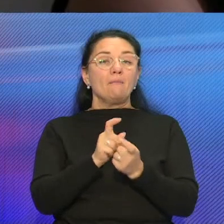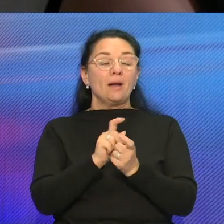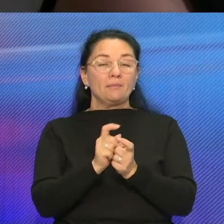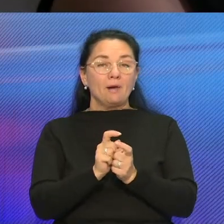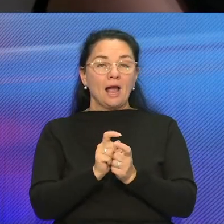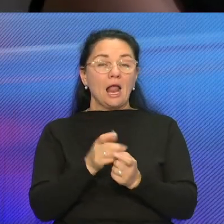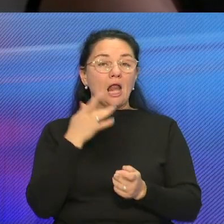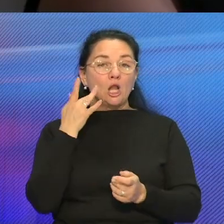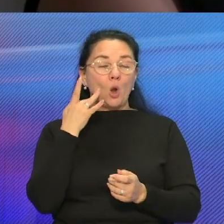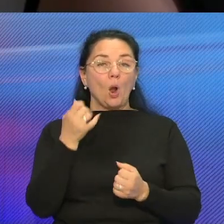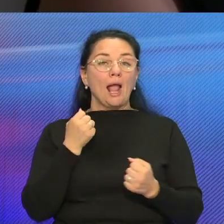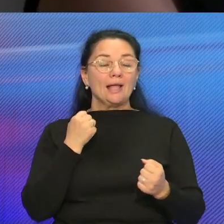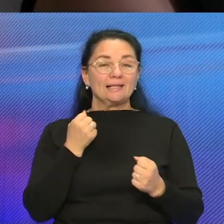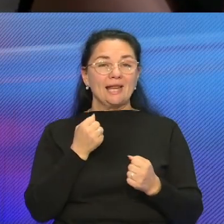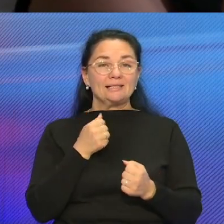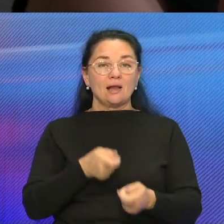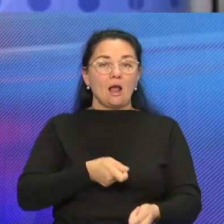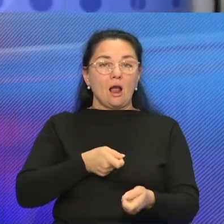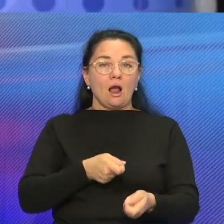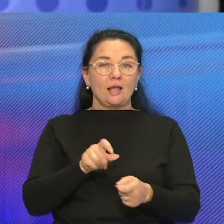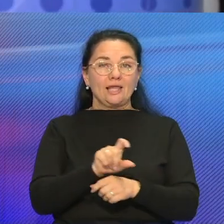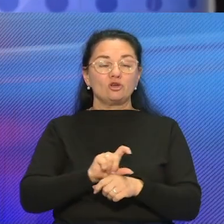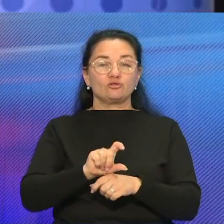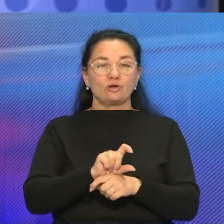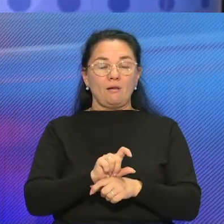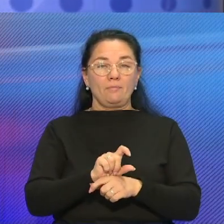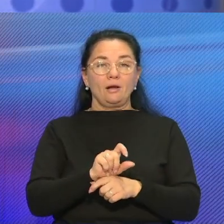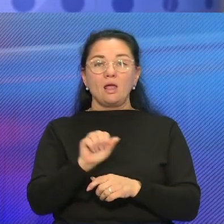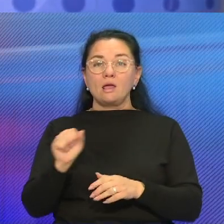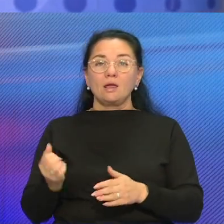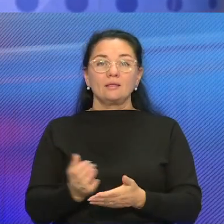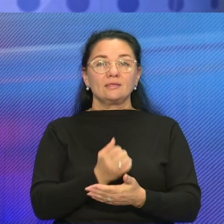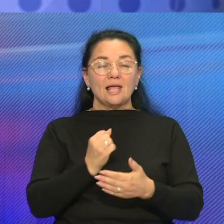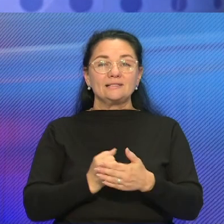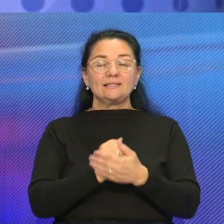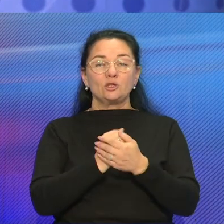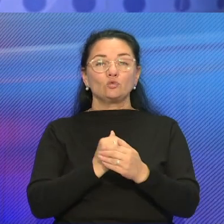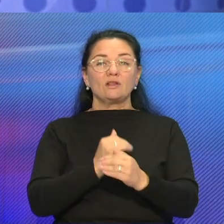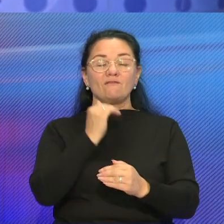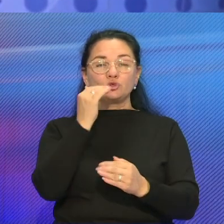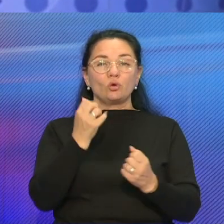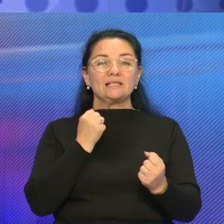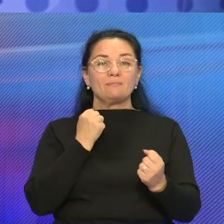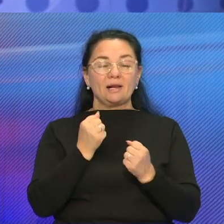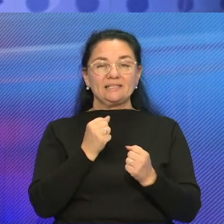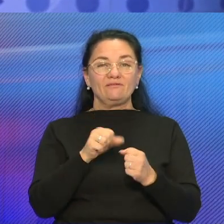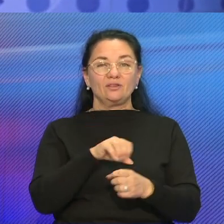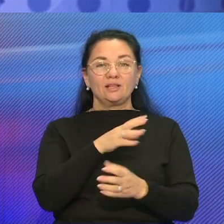лёгкай атлеты ці мини-футболі, хоккей з шайбай. Достигнуты высокі спортивні результати, підтверджені